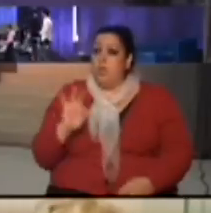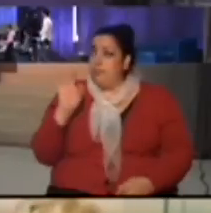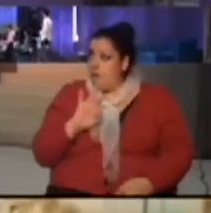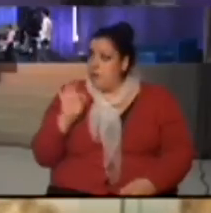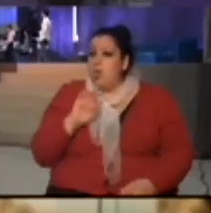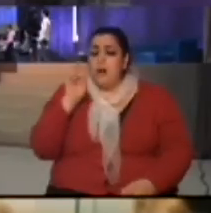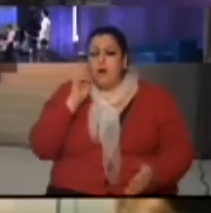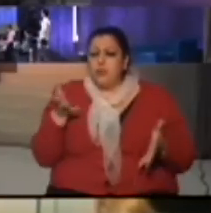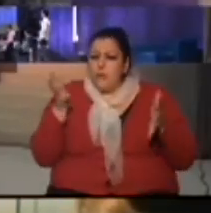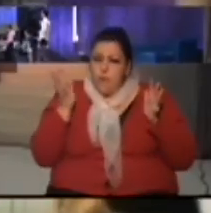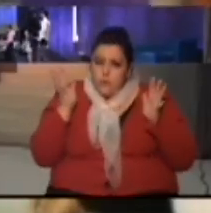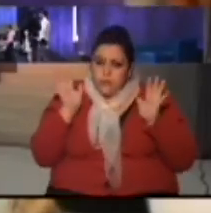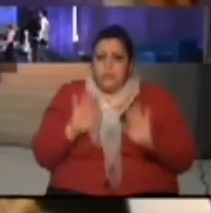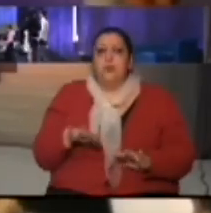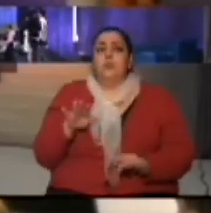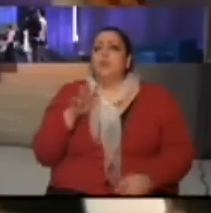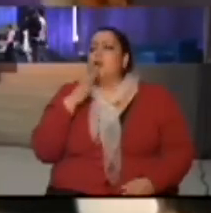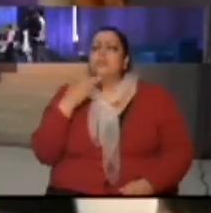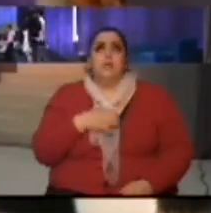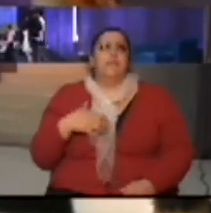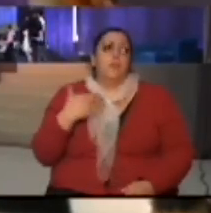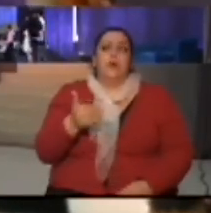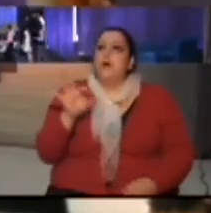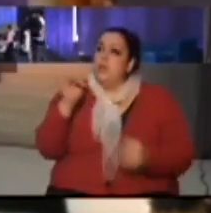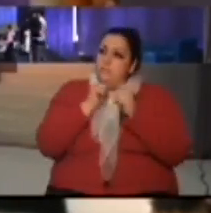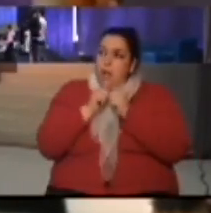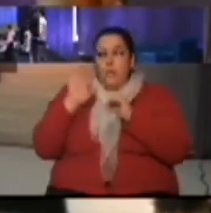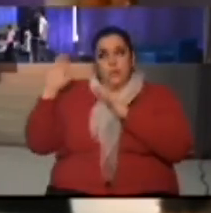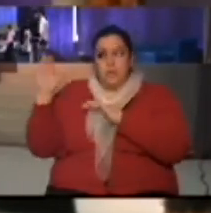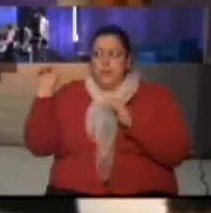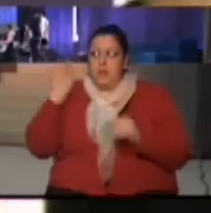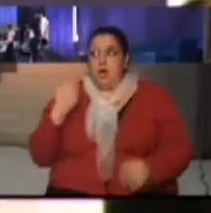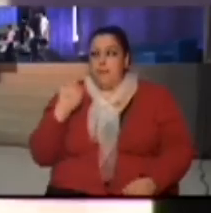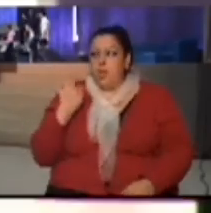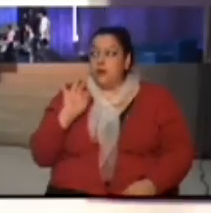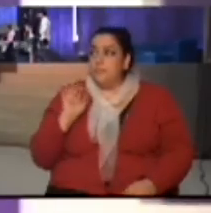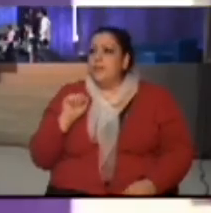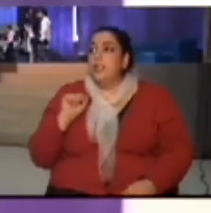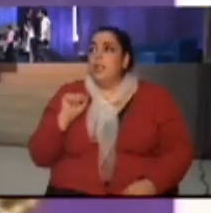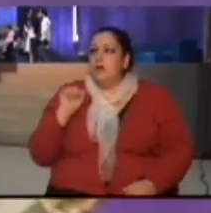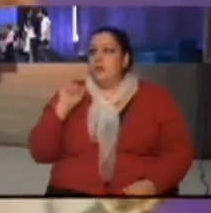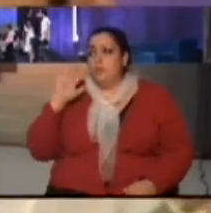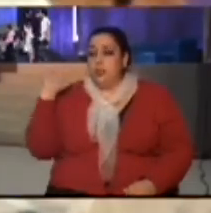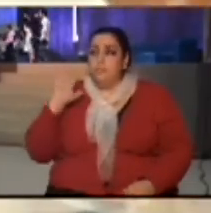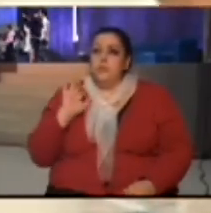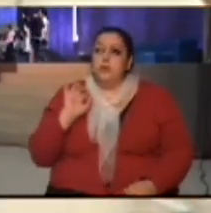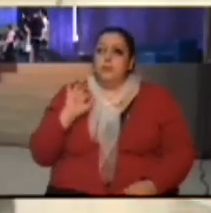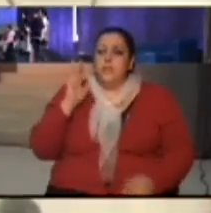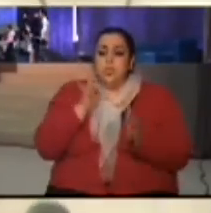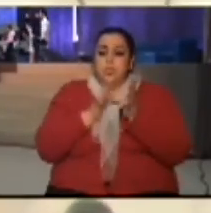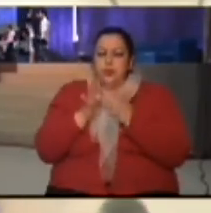Աստծո օրհնությունը ձեզ համար շատ կարևոր է, աղոթենք եկեղեցի, խնդրում եմ, Հայր, մենք աղոթք ենք անում Հիսուս Քրիստոսի